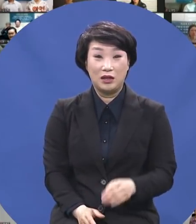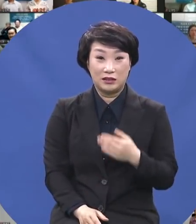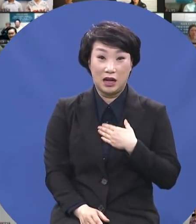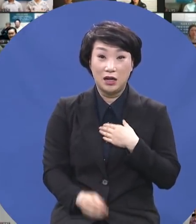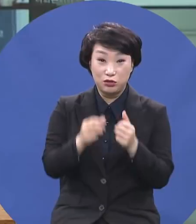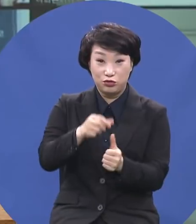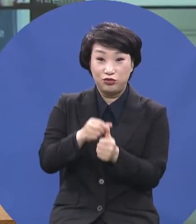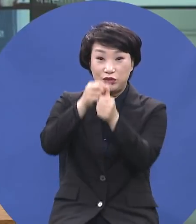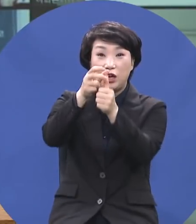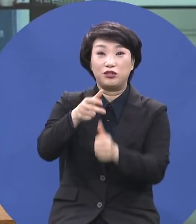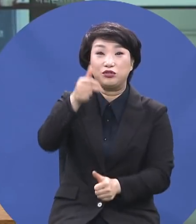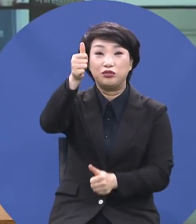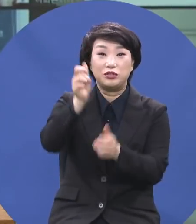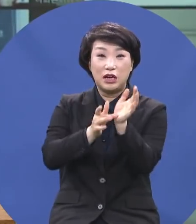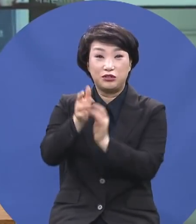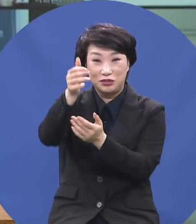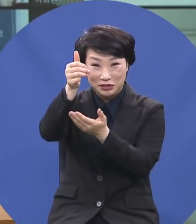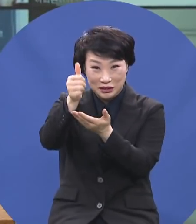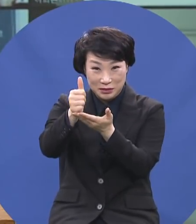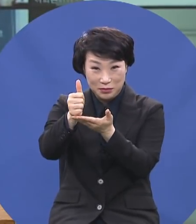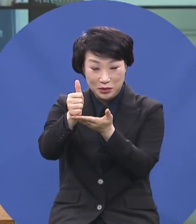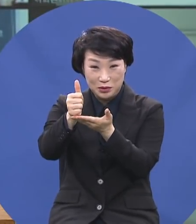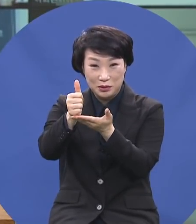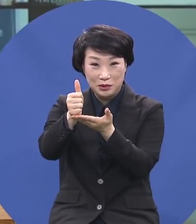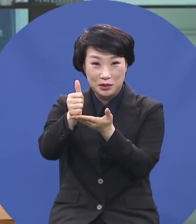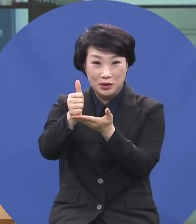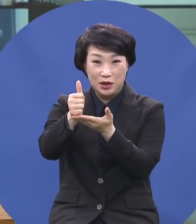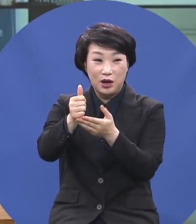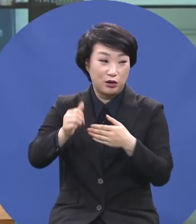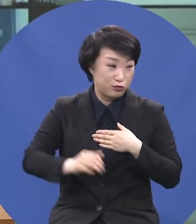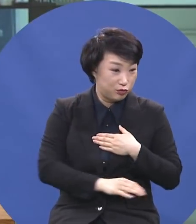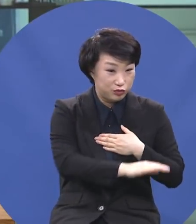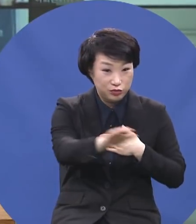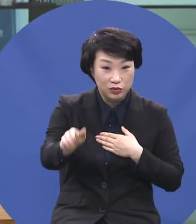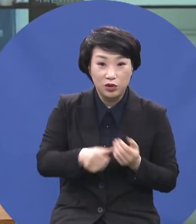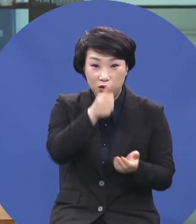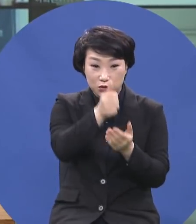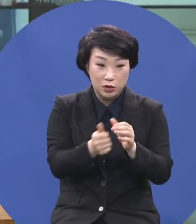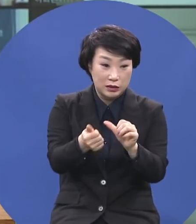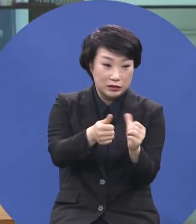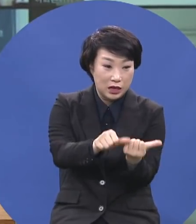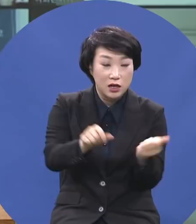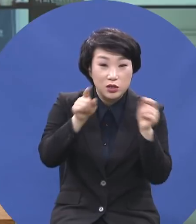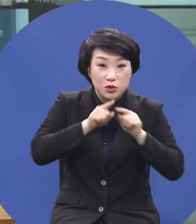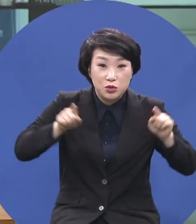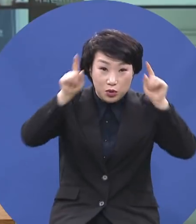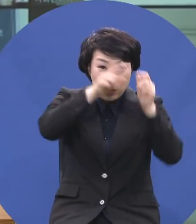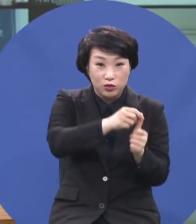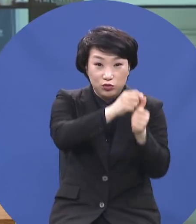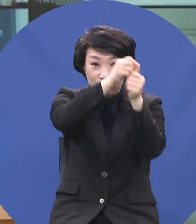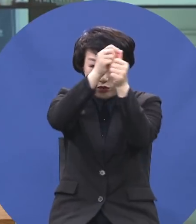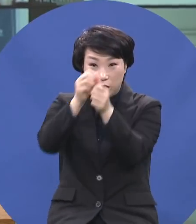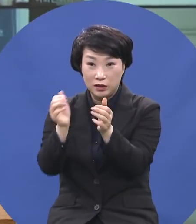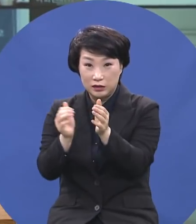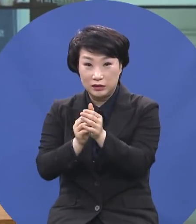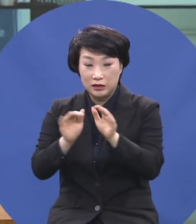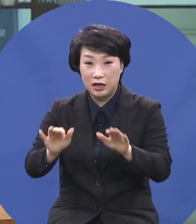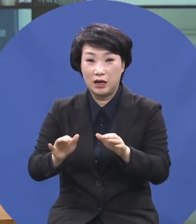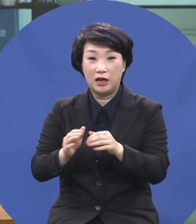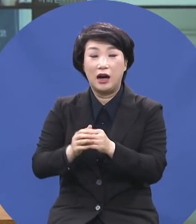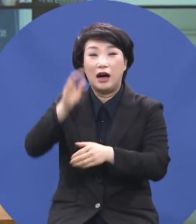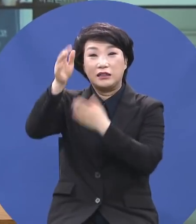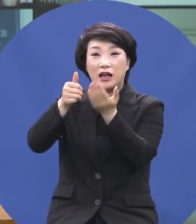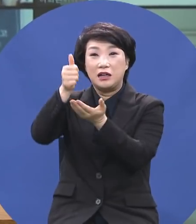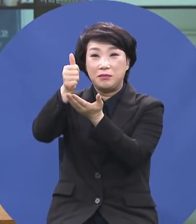구세주 예수께서도 우리를 죄와 사망과 지옥에서 구원해서